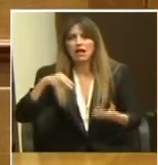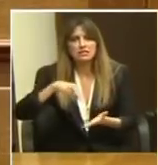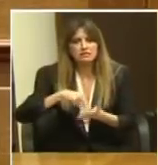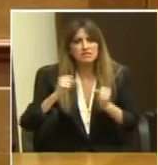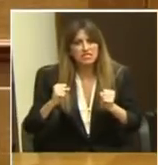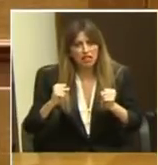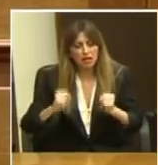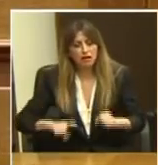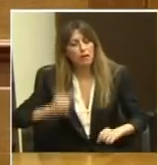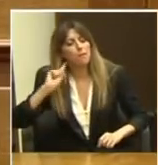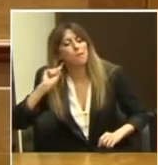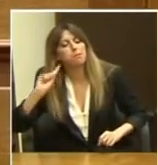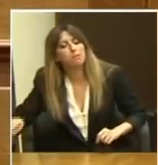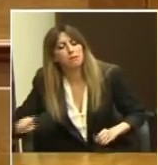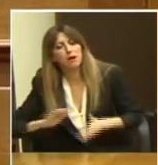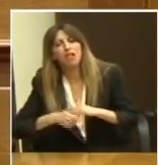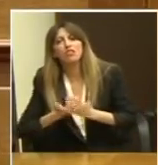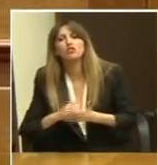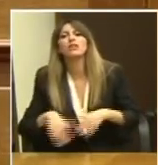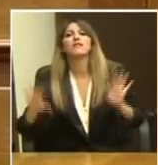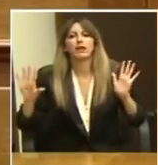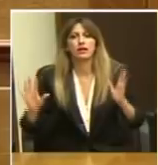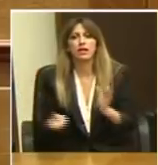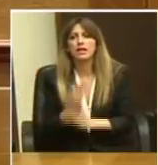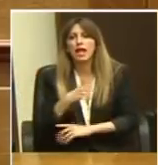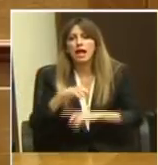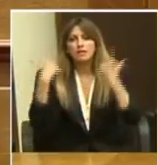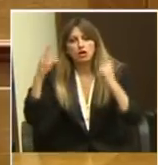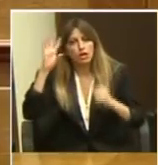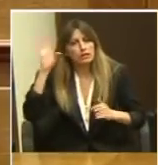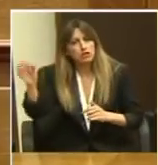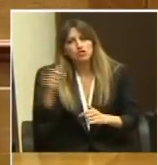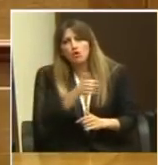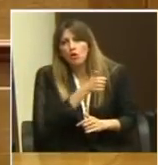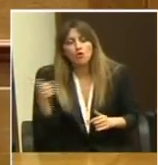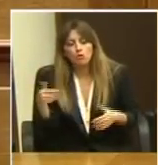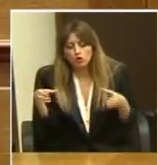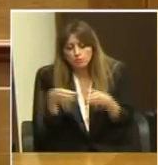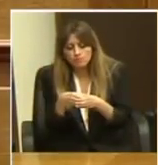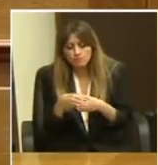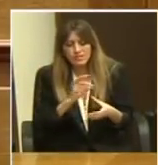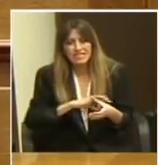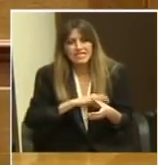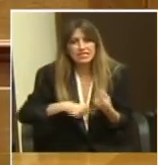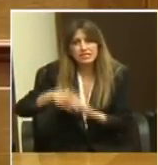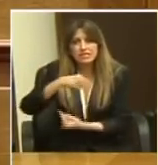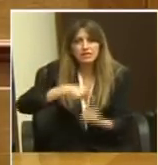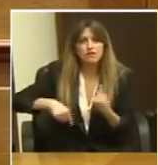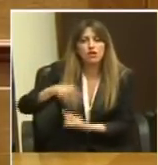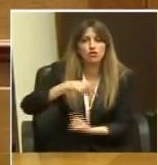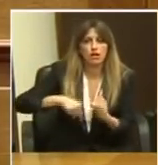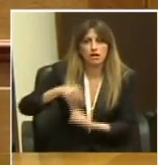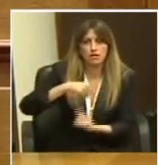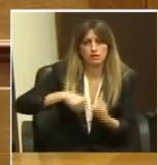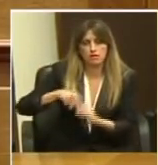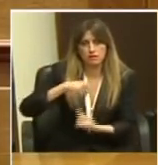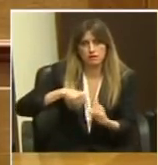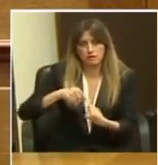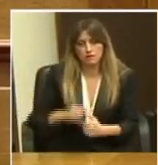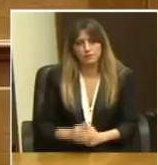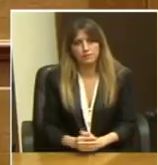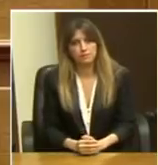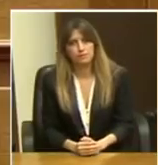προσωπικό συμφερόντων ακολουθεί η Νέα Δημοκρατία. Και πολιτική τέτοια που έχει οδηγήσει στο